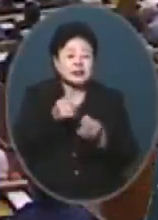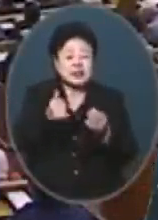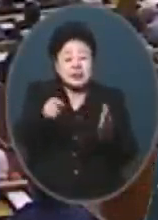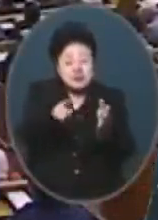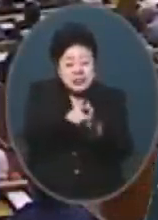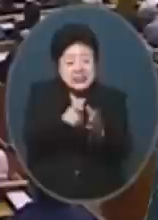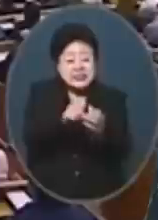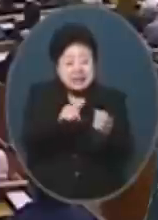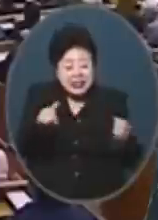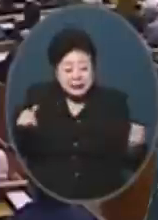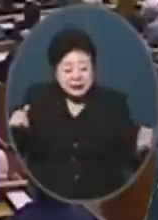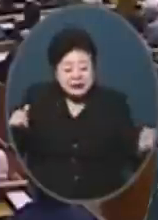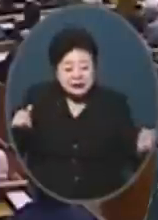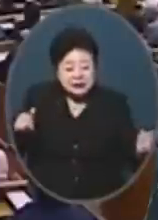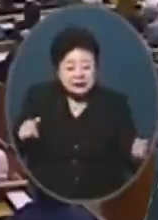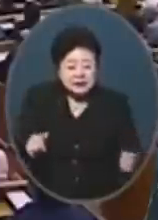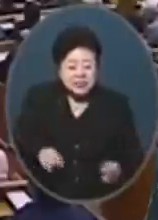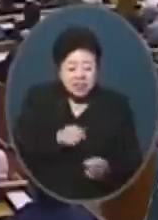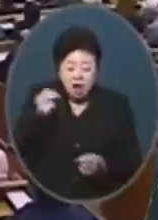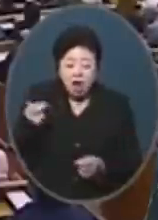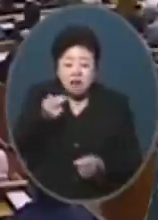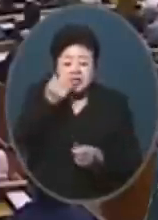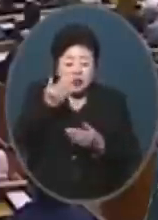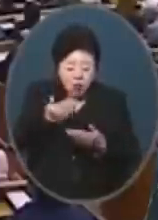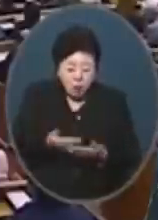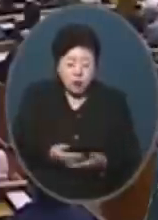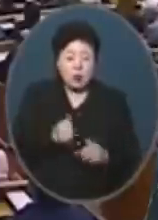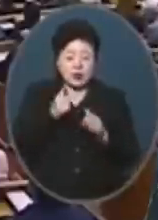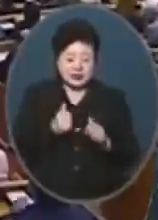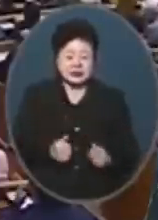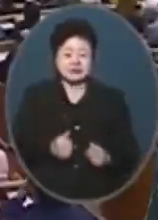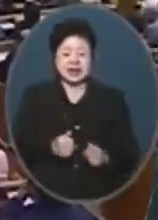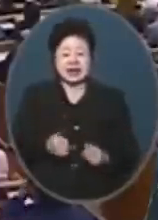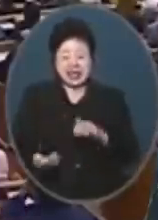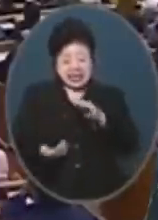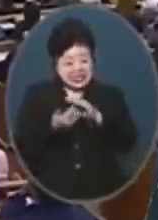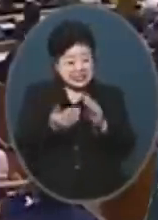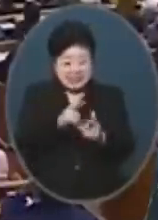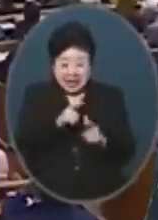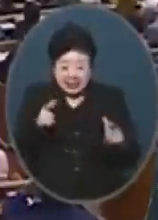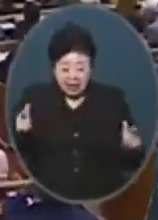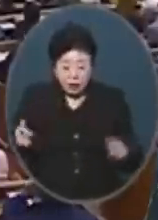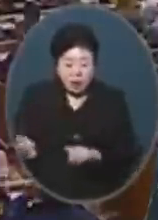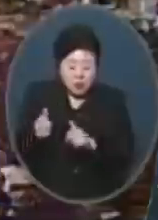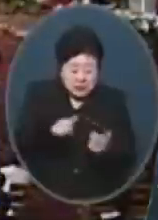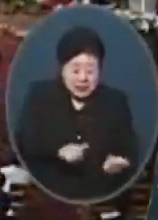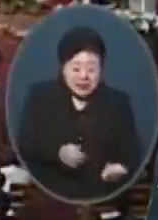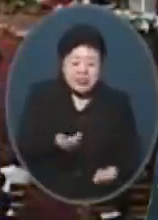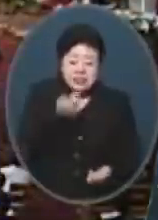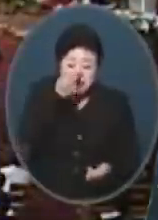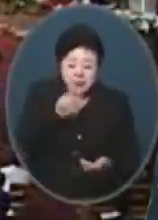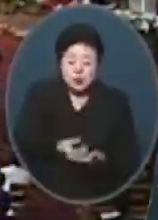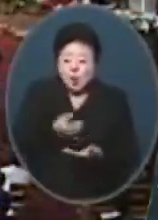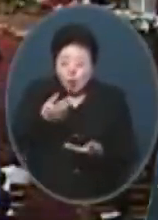자는 영생을 얻고 심판에 이르지 아니하니 사망에서